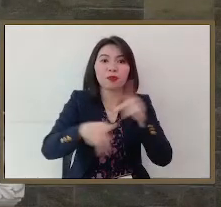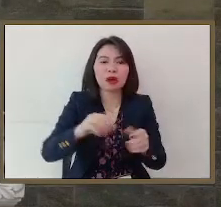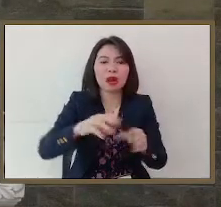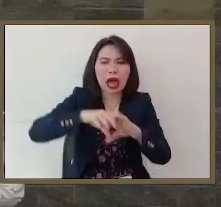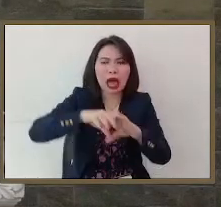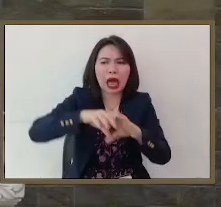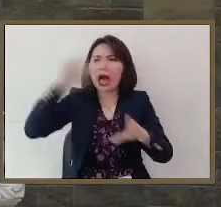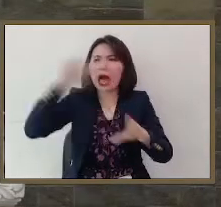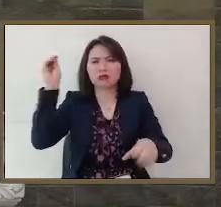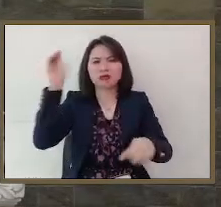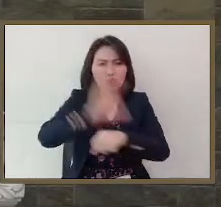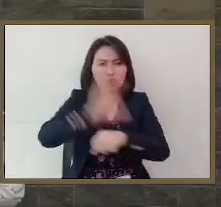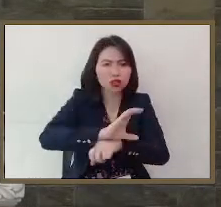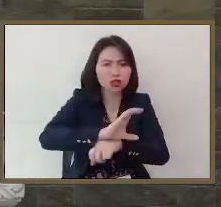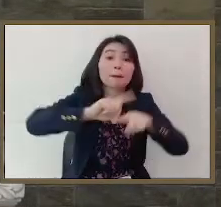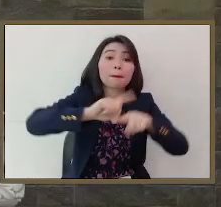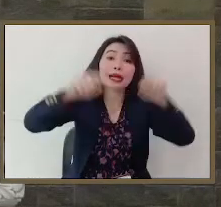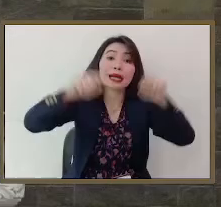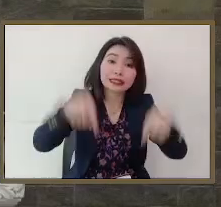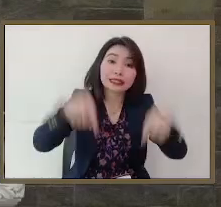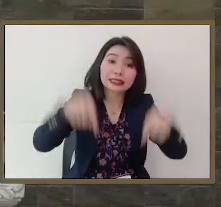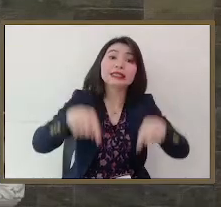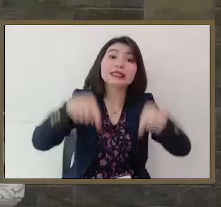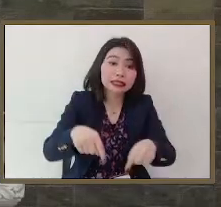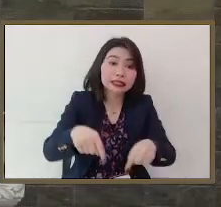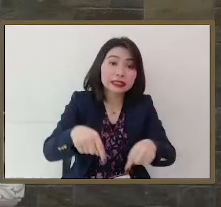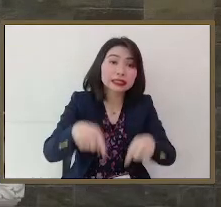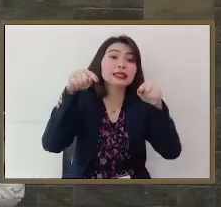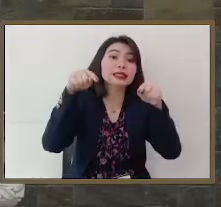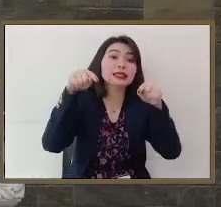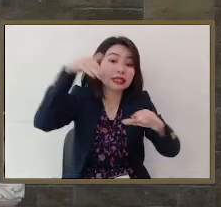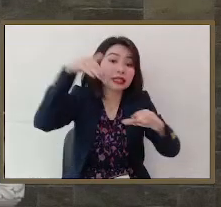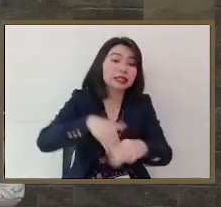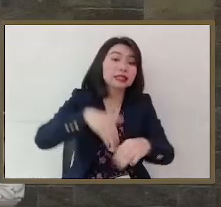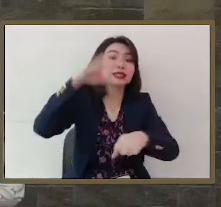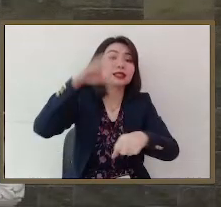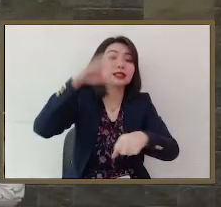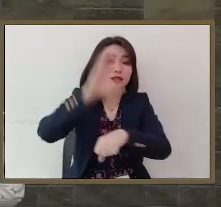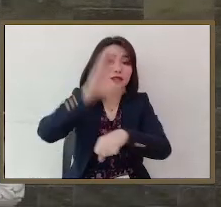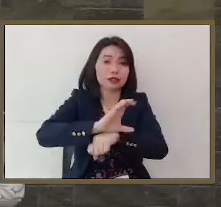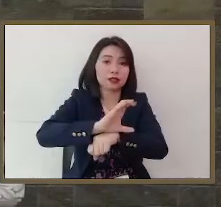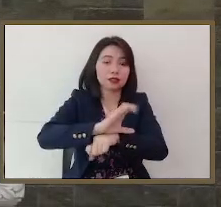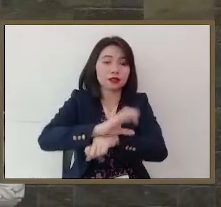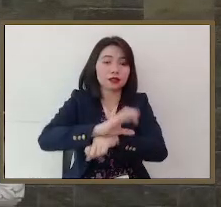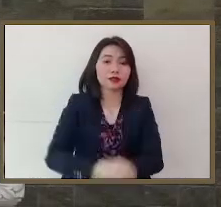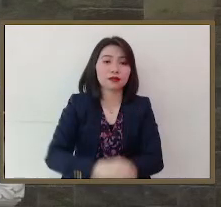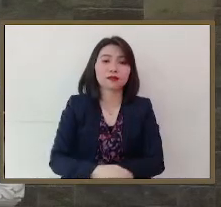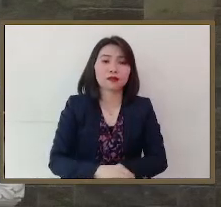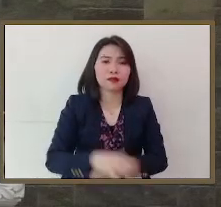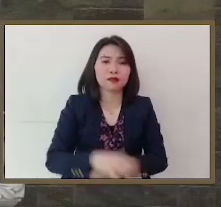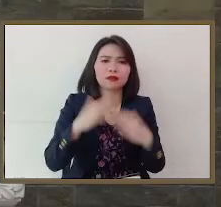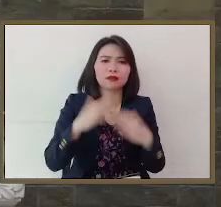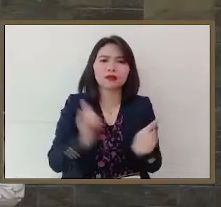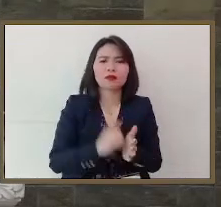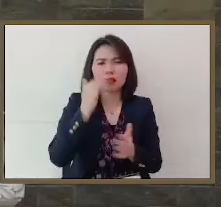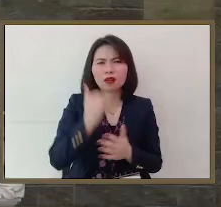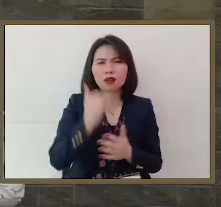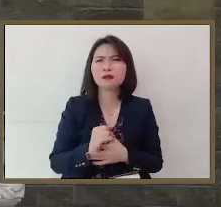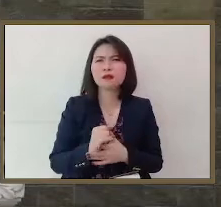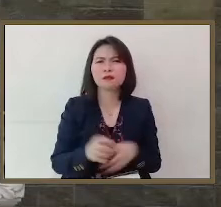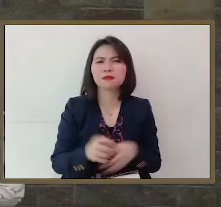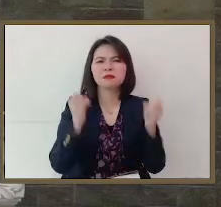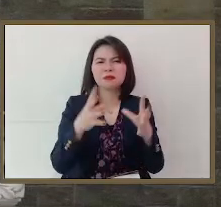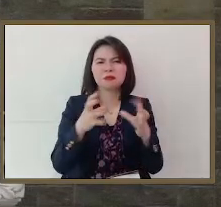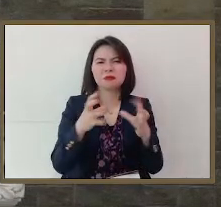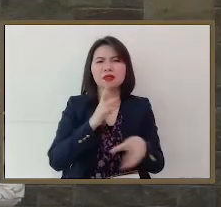organization sa loob, sa templo. Imagine that. Kaya mga kapatid, maraming mga tao ang